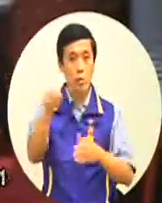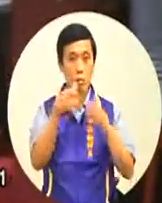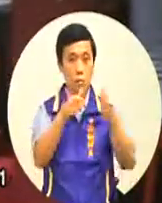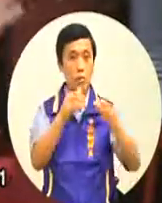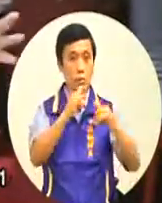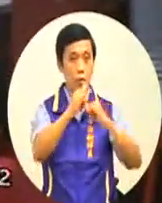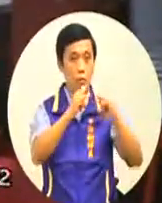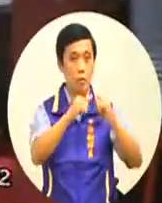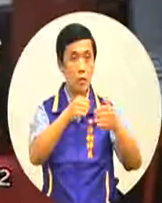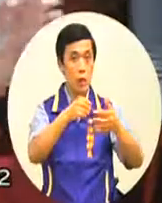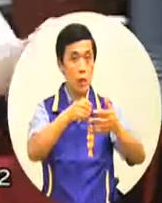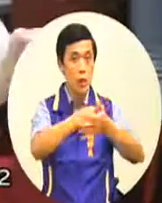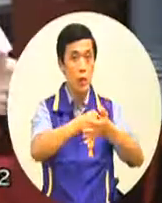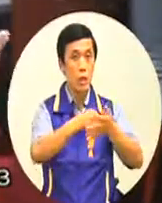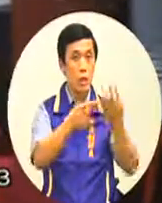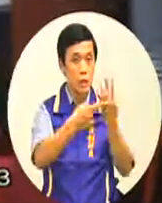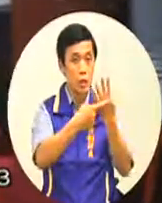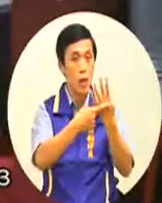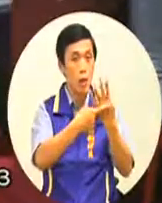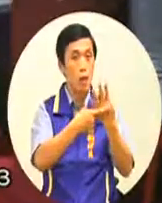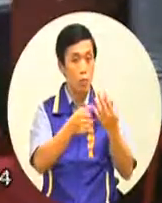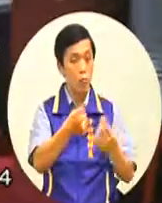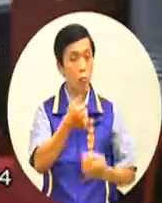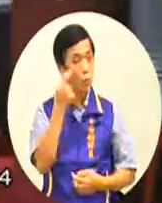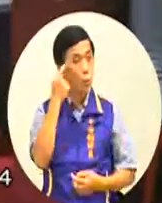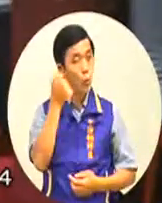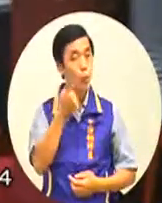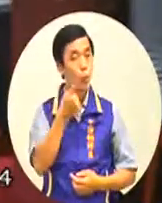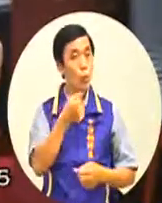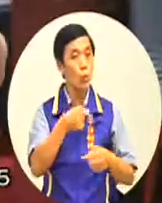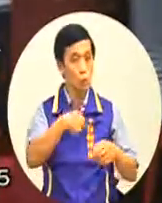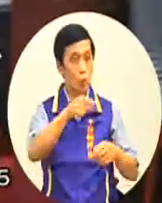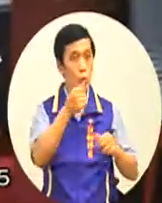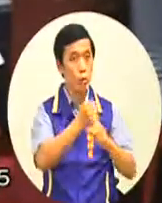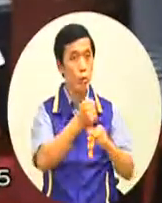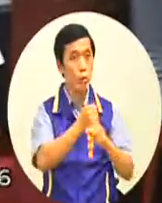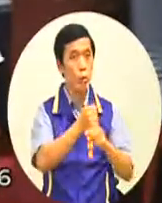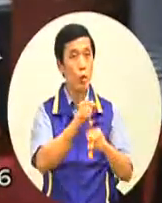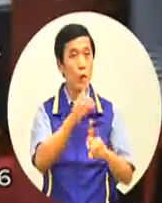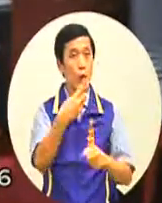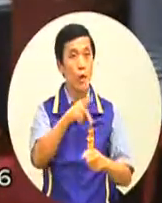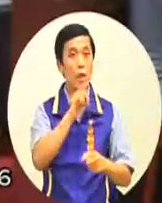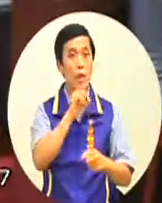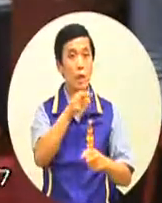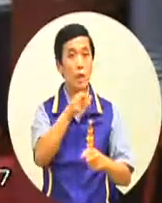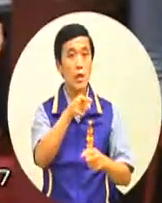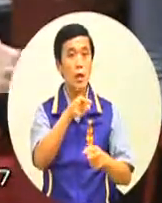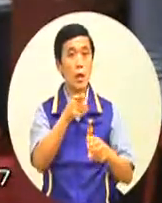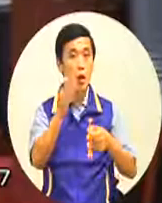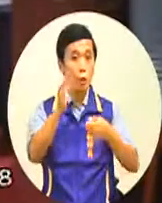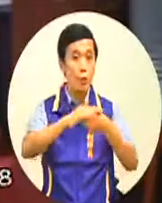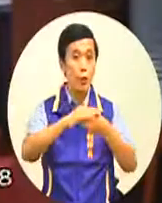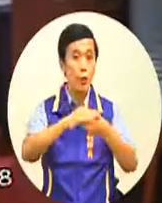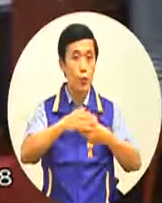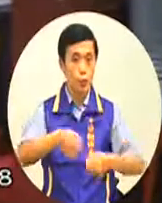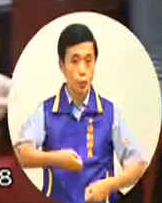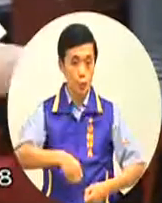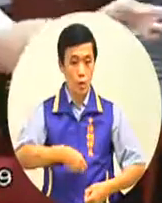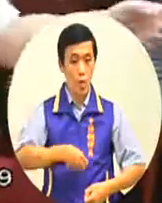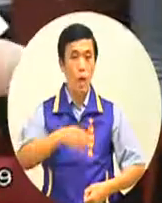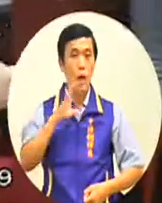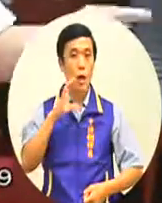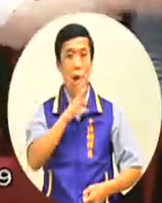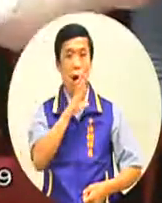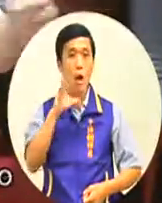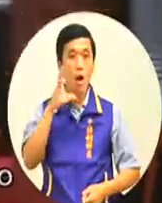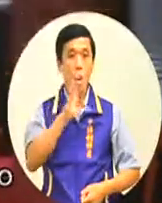有帮，他觉得很好，一点去折。其中一个很有意思的，这个补胎哥了。啊，什么叫补胎哥？就讲有一天哦，他